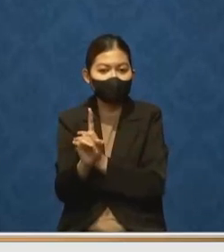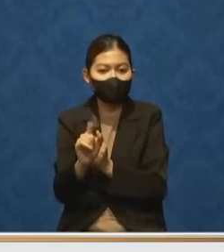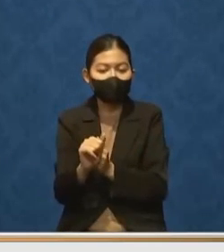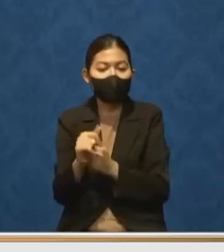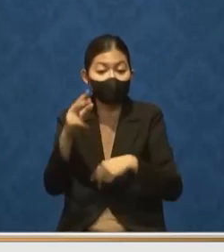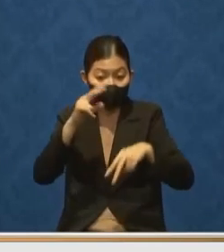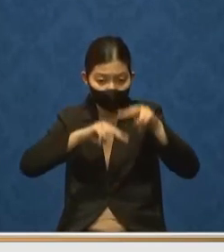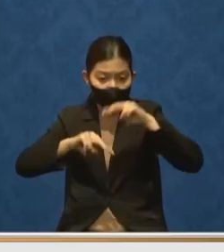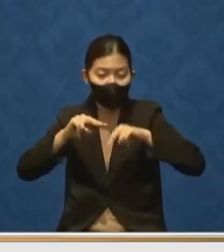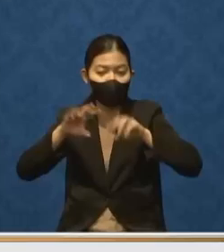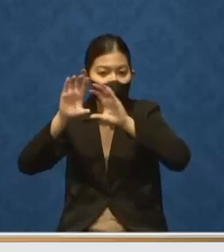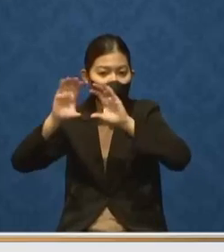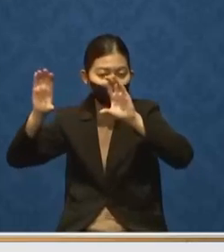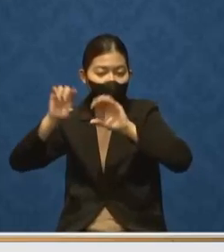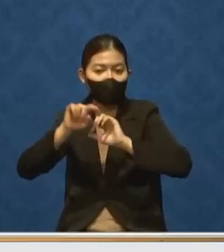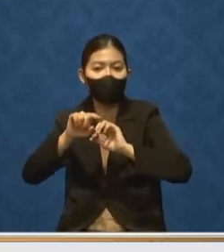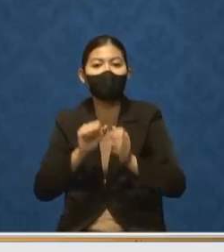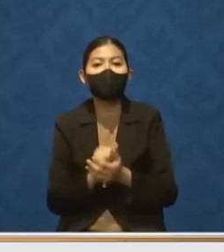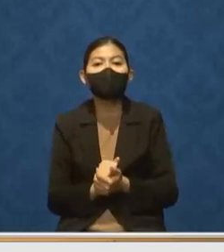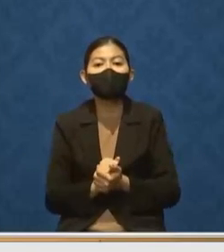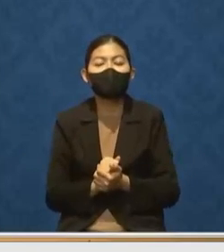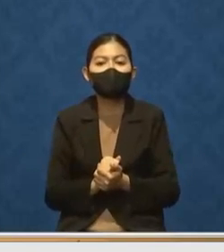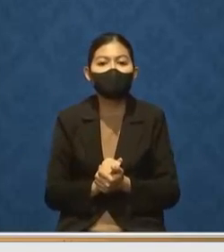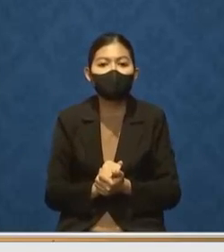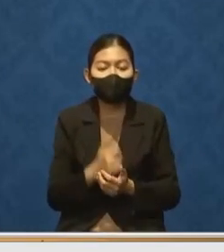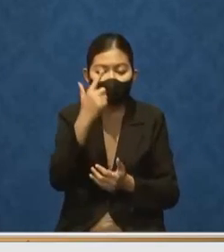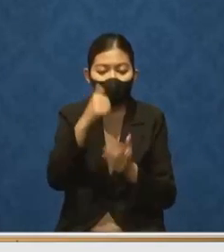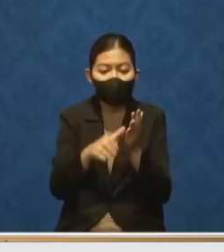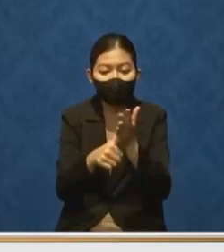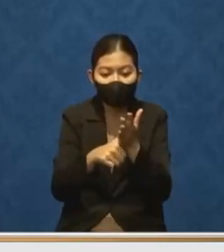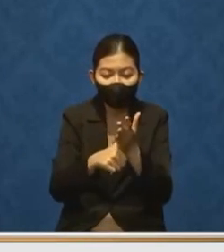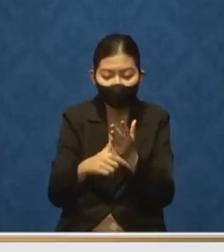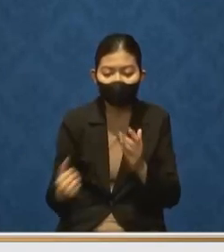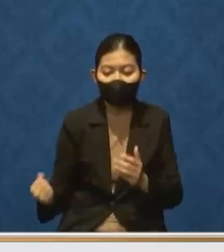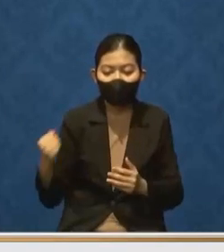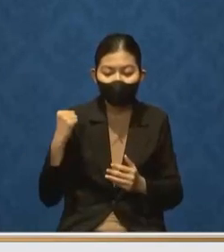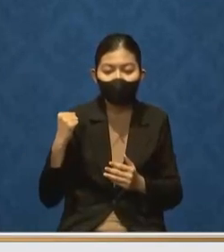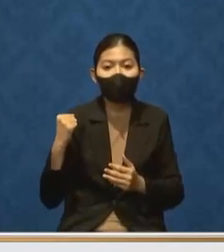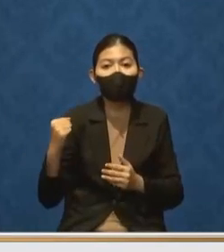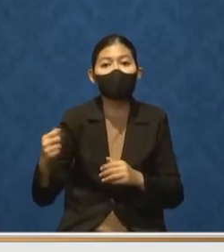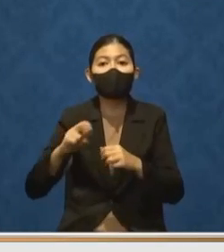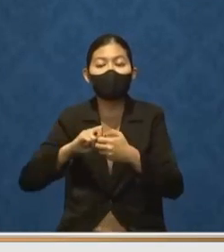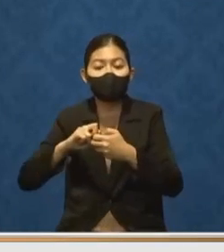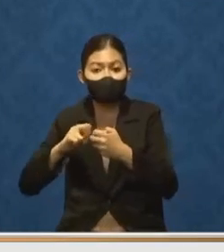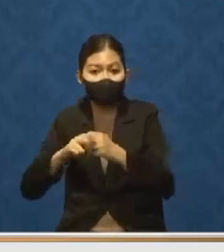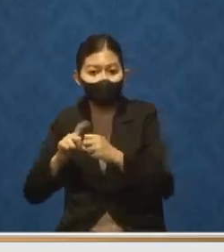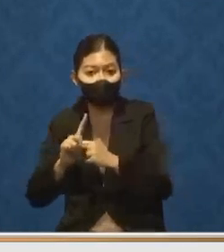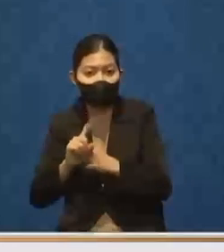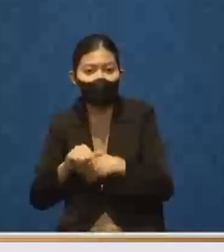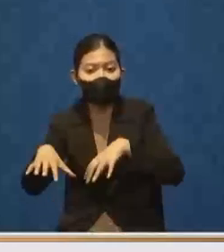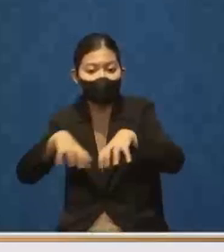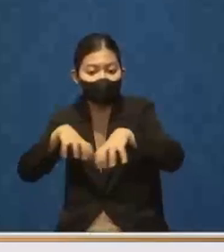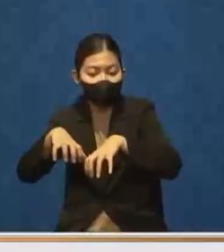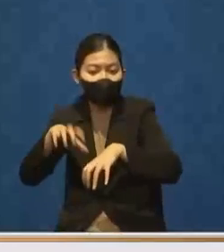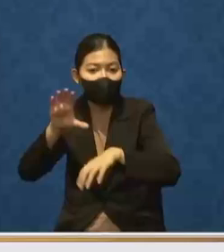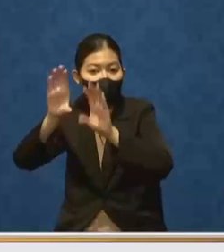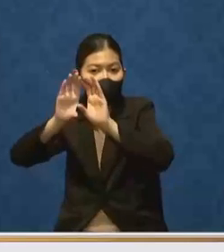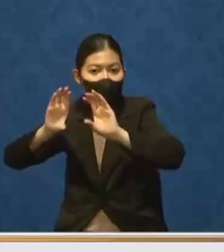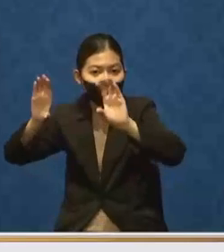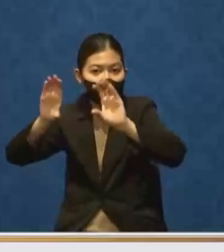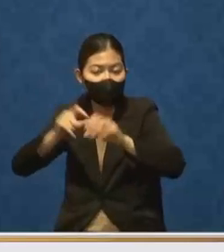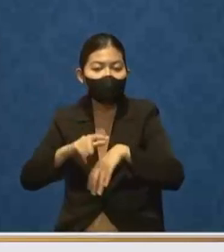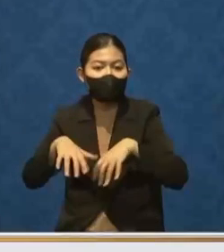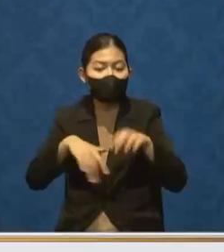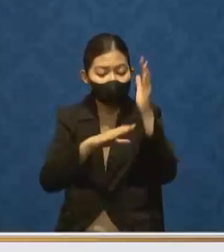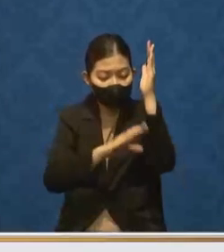พื่อมุ่งให้เกิดผลในการแก้ไขปัญหาในมิติความมั่นคงมิติการพัฒนาและมิติการบริหารจัดการภาครัฐในพื้นที่